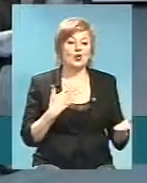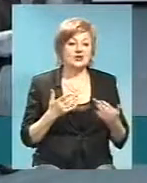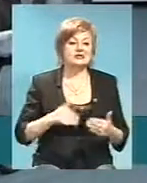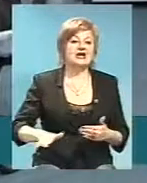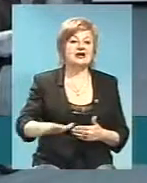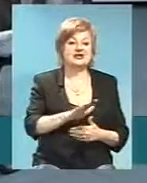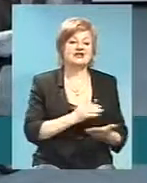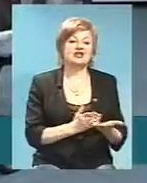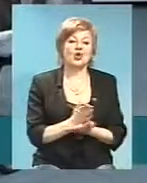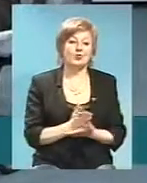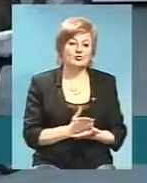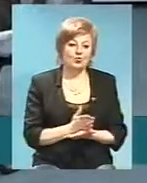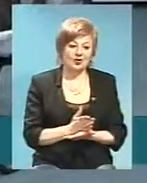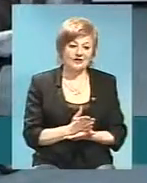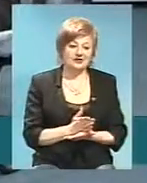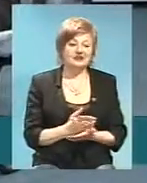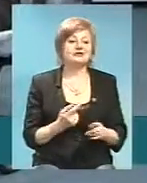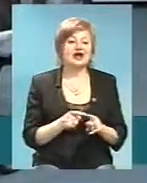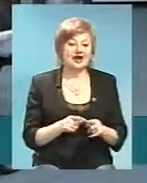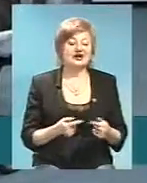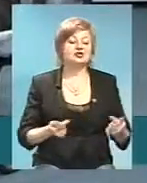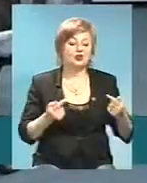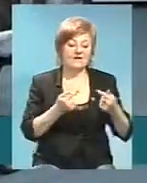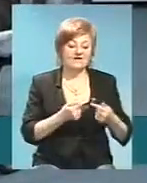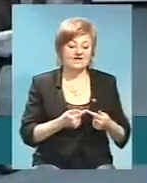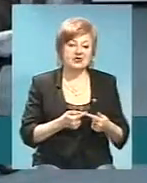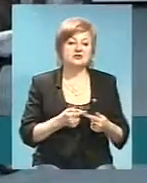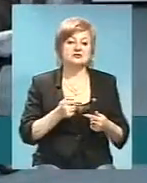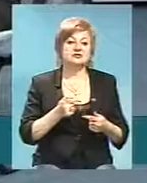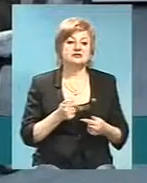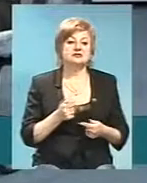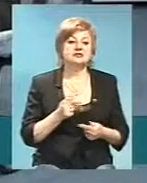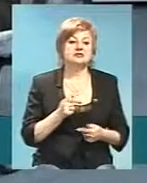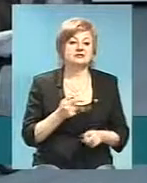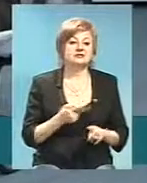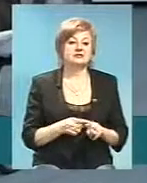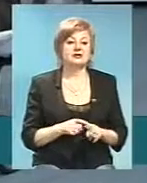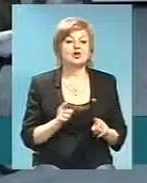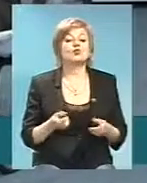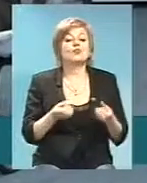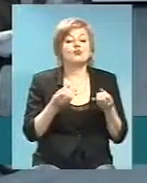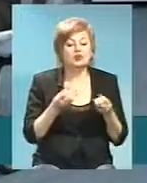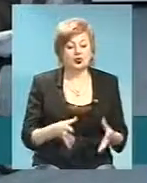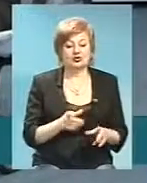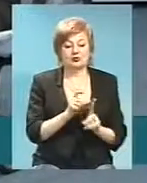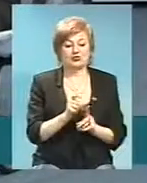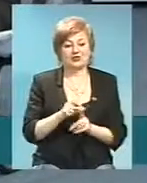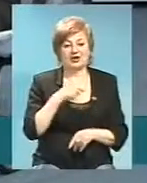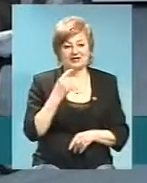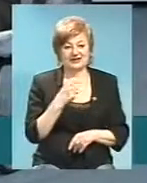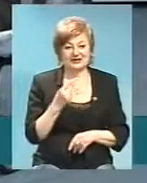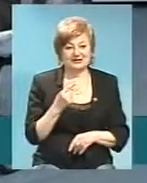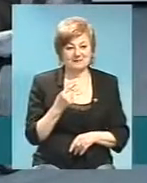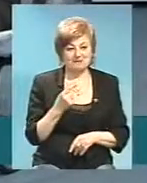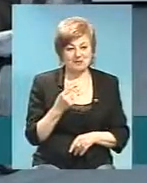території обслуговування, це визначено в наказі Міністерства освіти і науки. Якщо сказати простіше, ще люди раз ж не